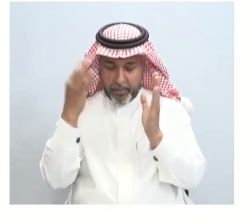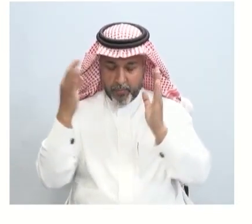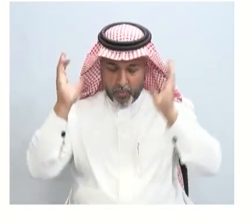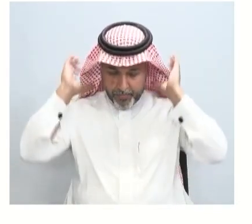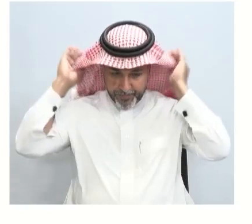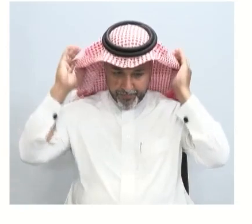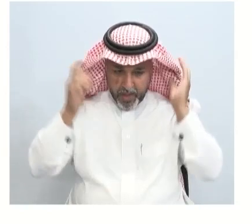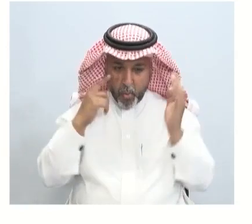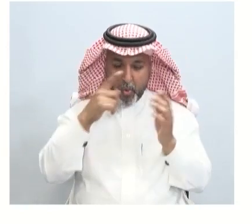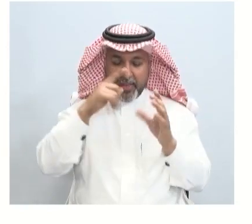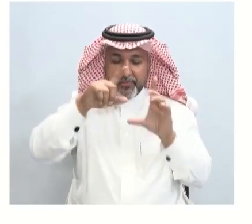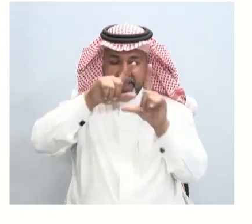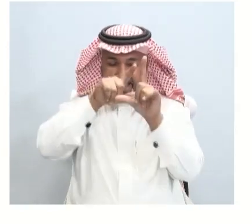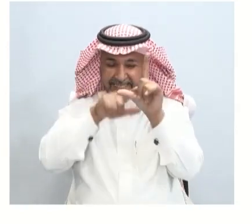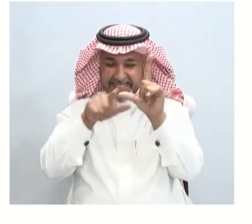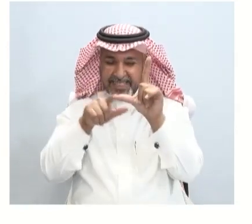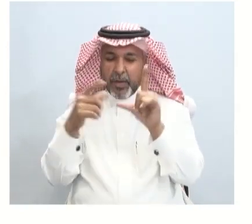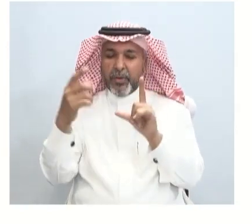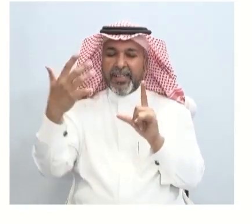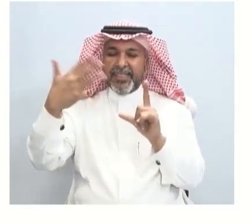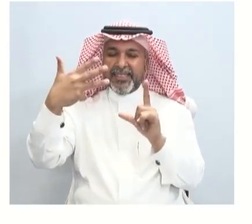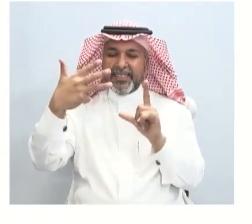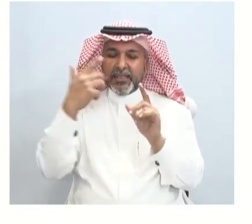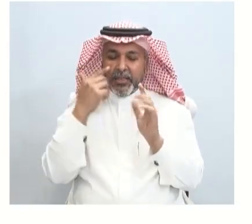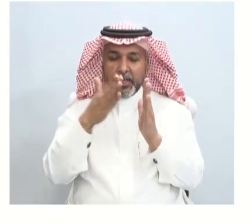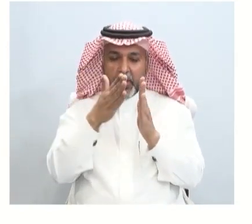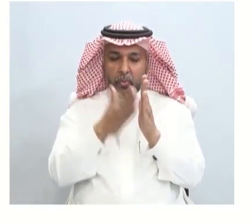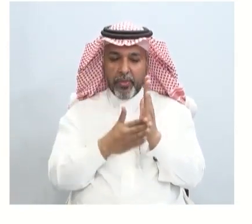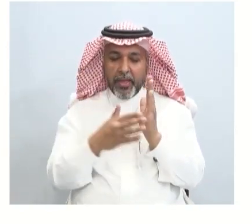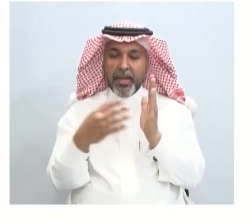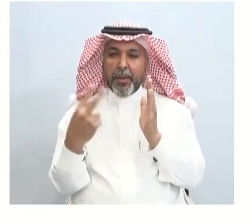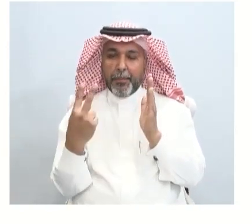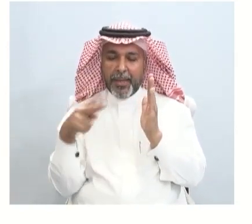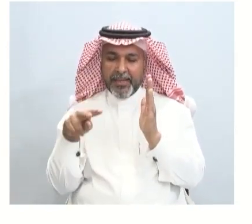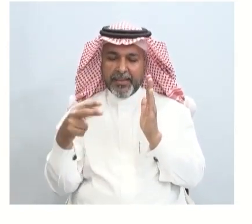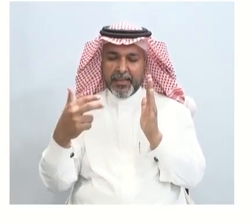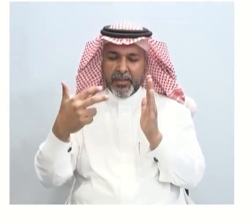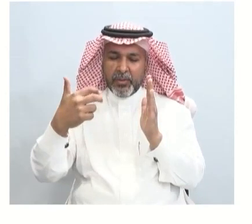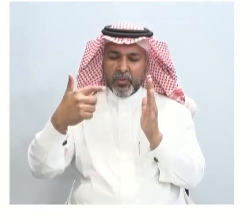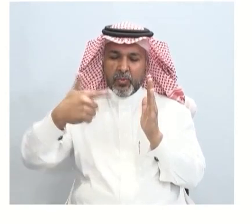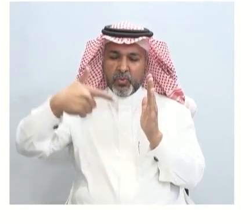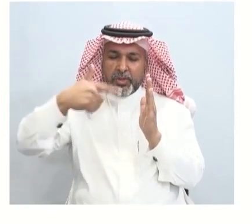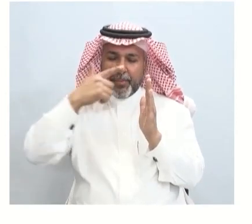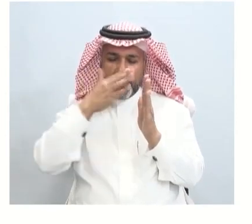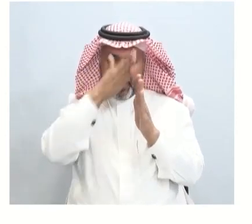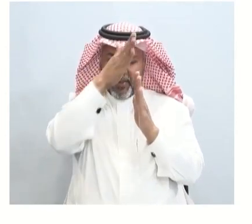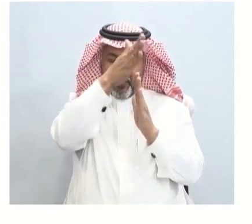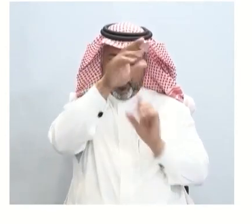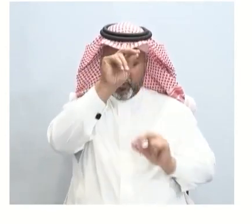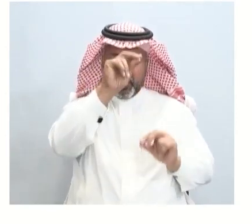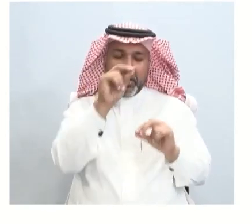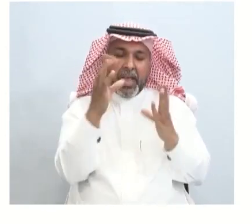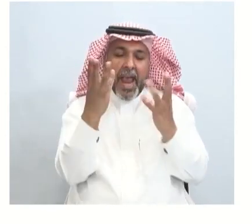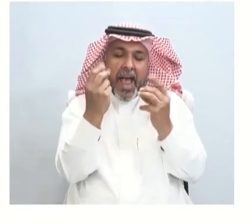عندنا الزاويه 90 والزاويه 200 هذه الزاويتين في الدائره تكون غير معرفه في